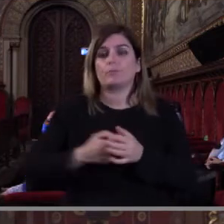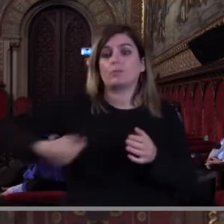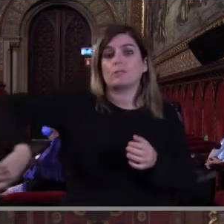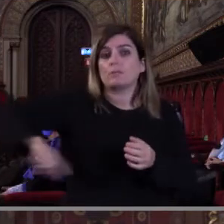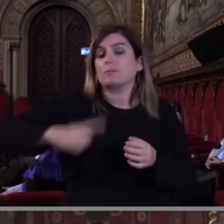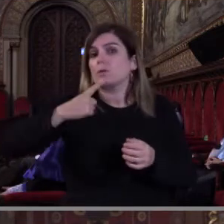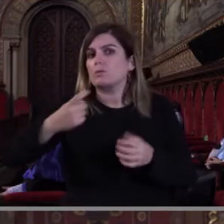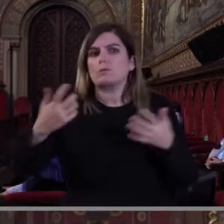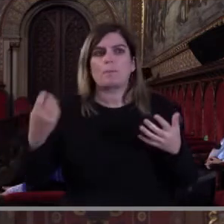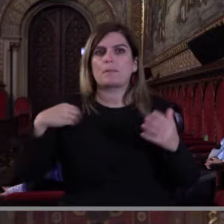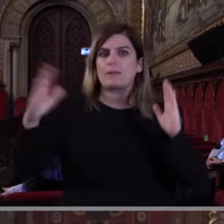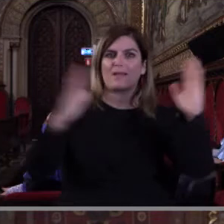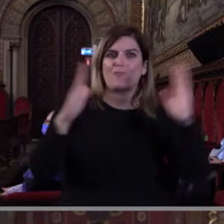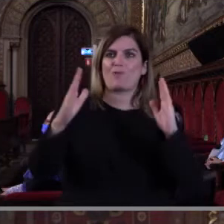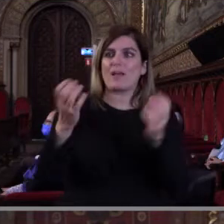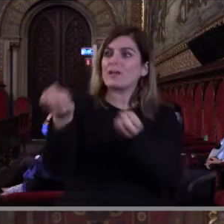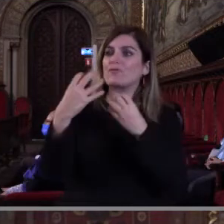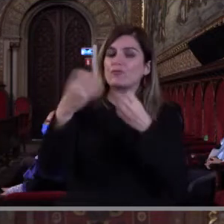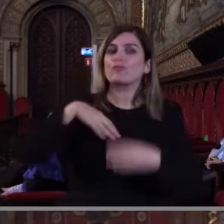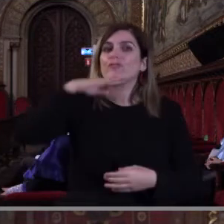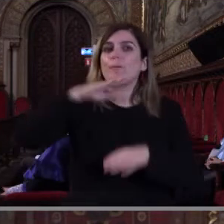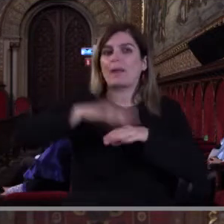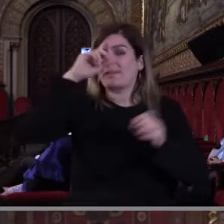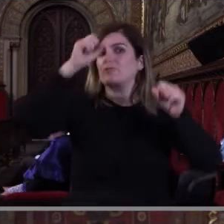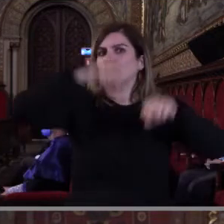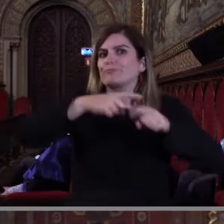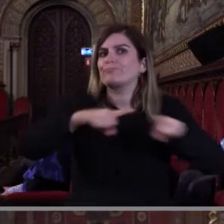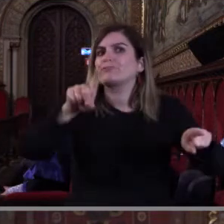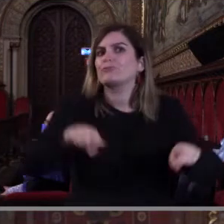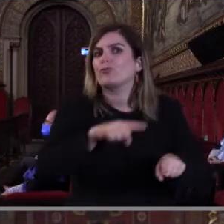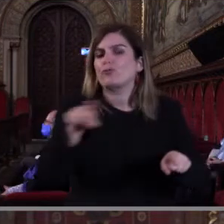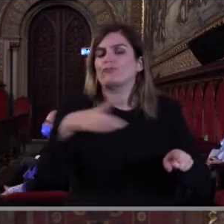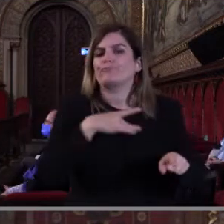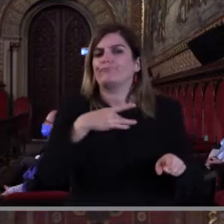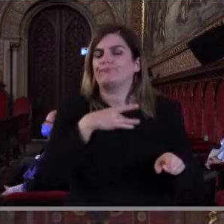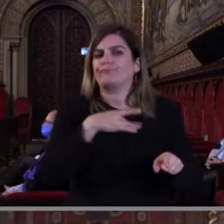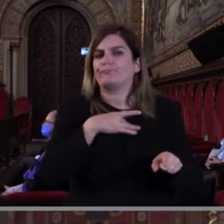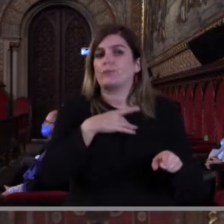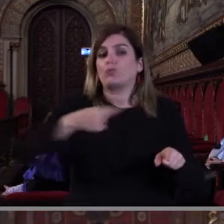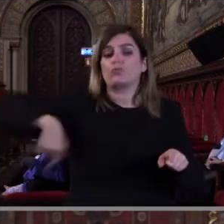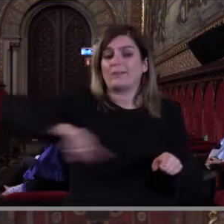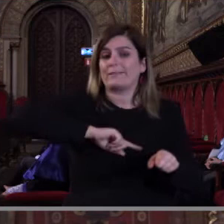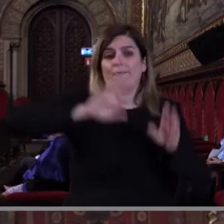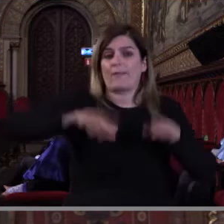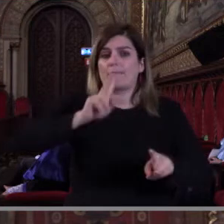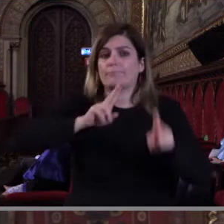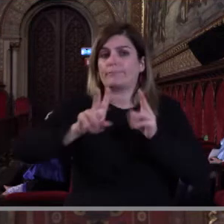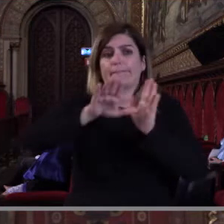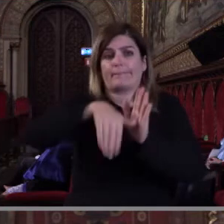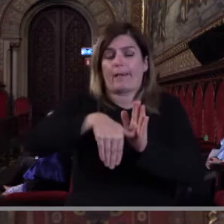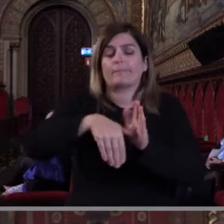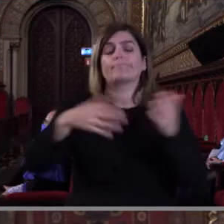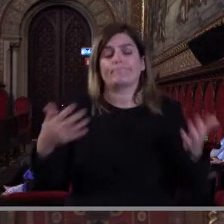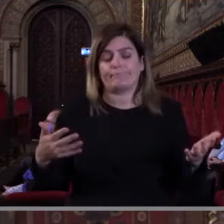la informació de què disposàvem aleshores es podrien haver pres decisions diferents. Vàrem fer tard i ara ho sabem,